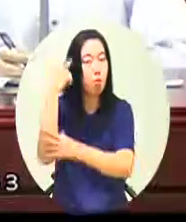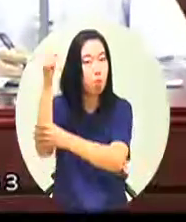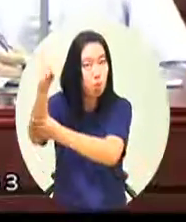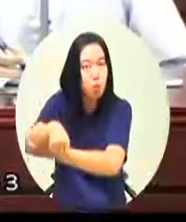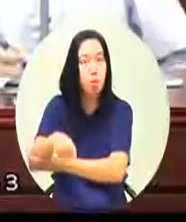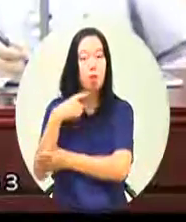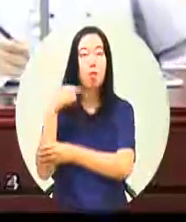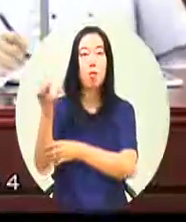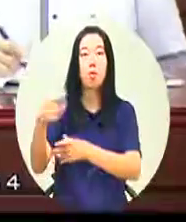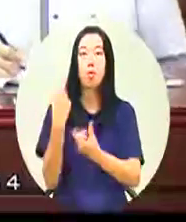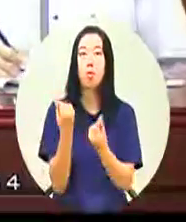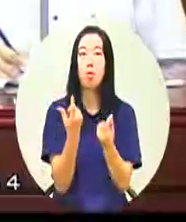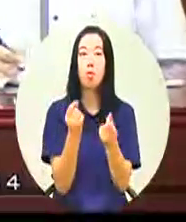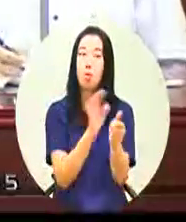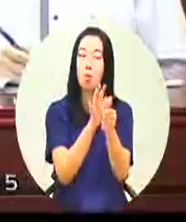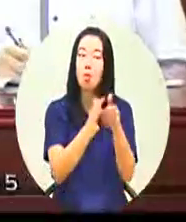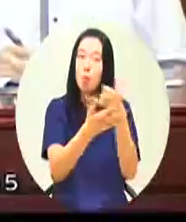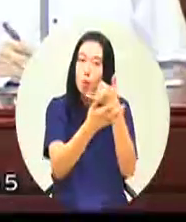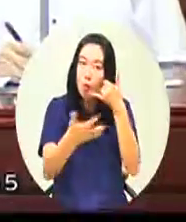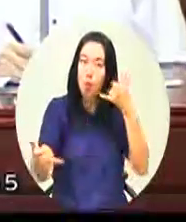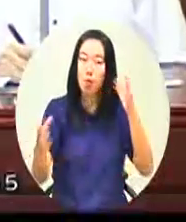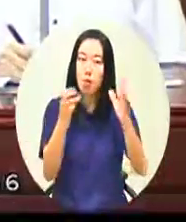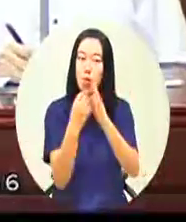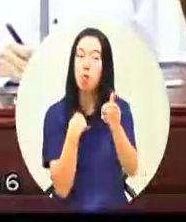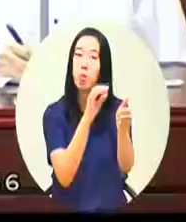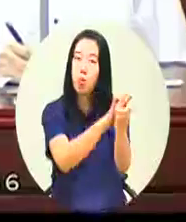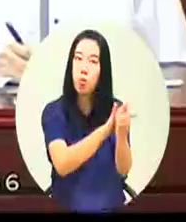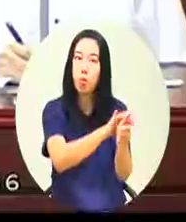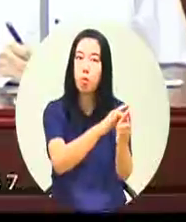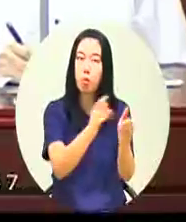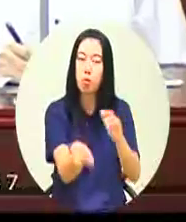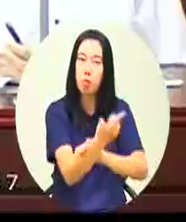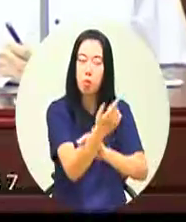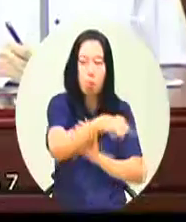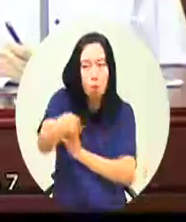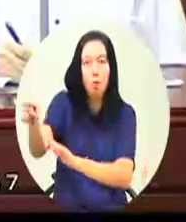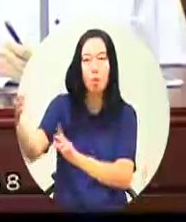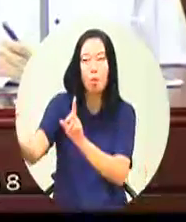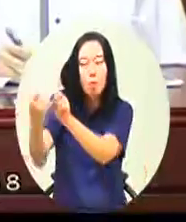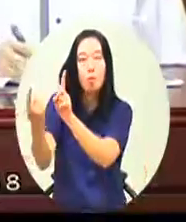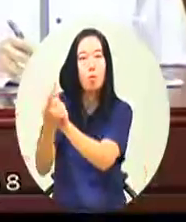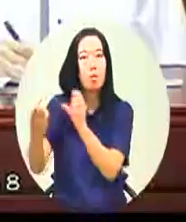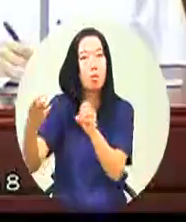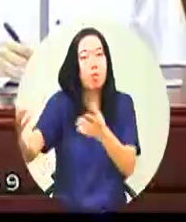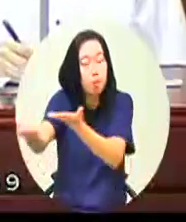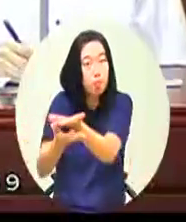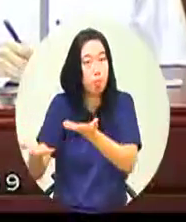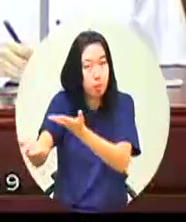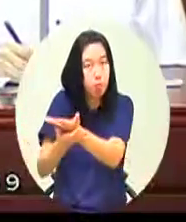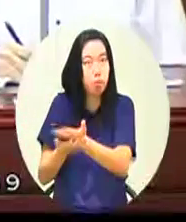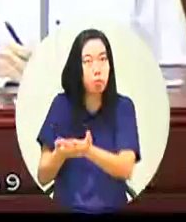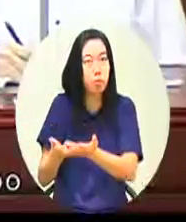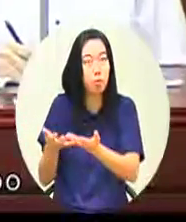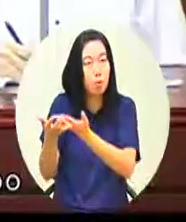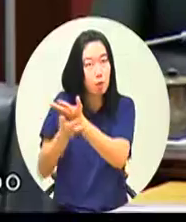分我们也会协助海洋局这边来赶快跟河川局做沟通。那只要河川局那边